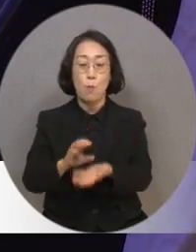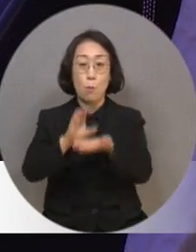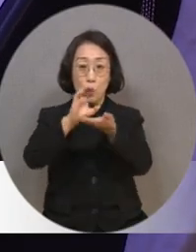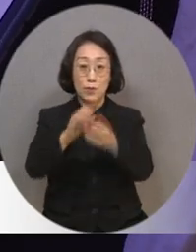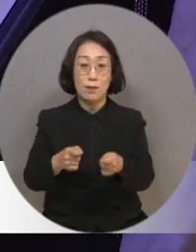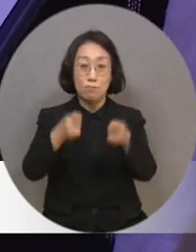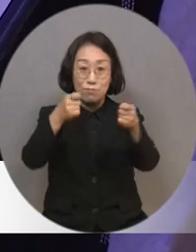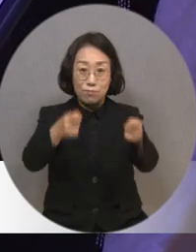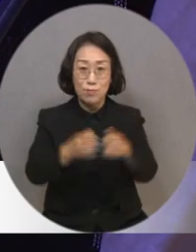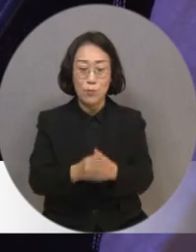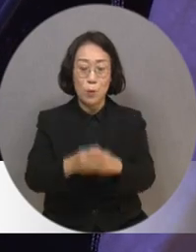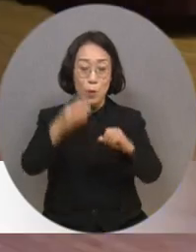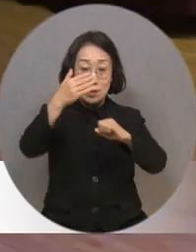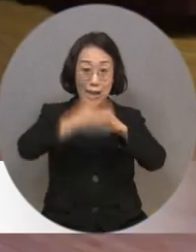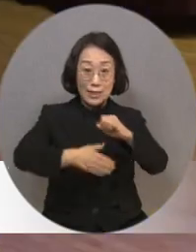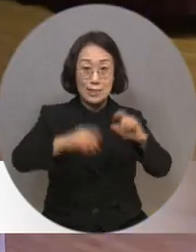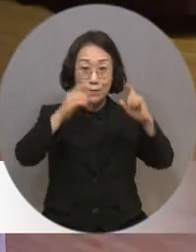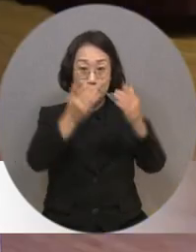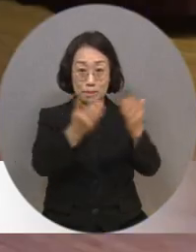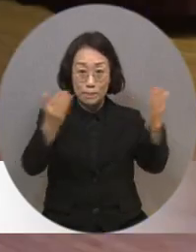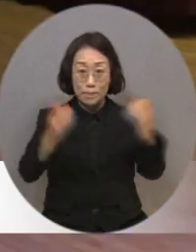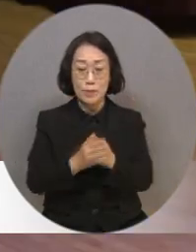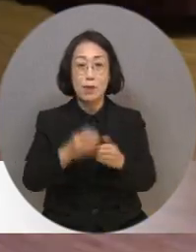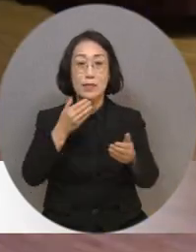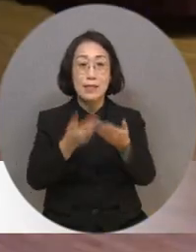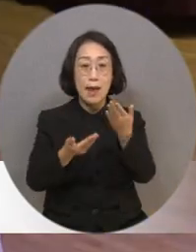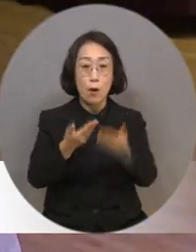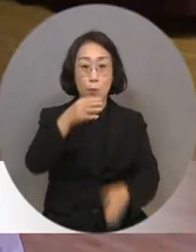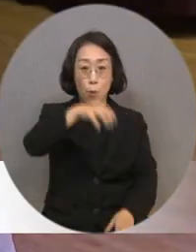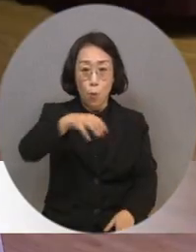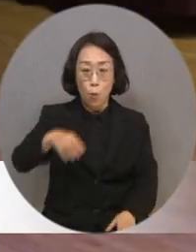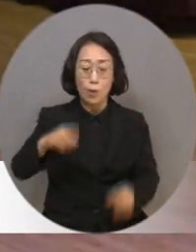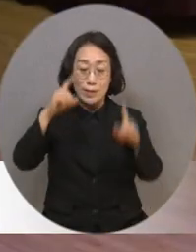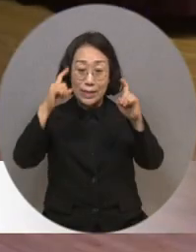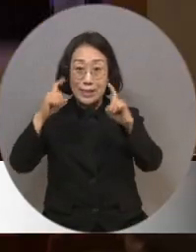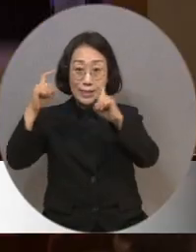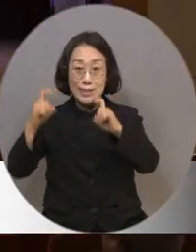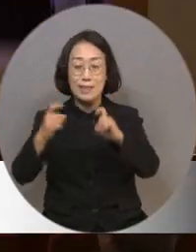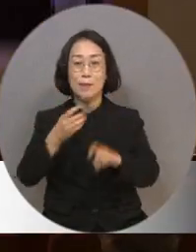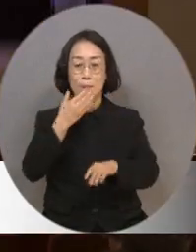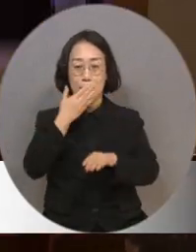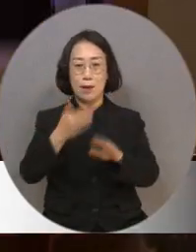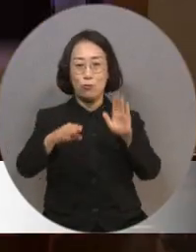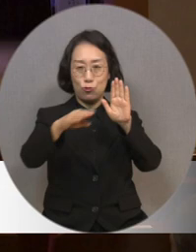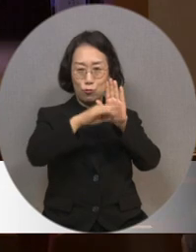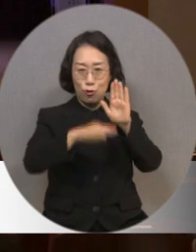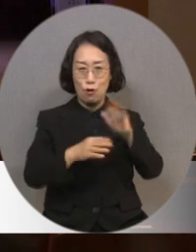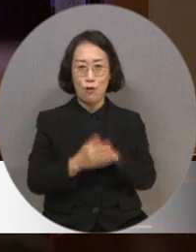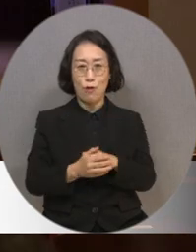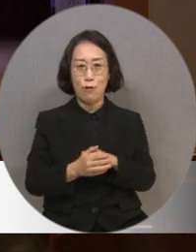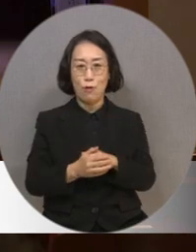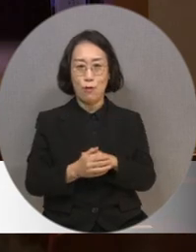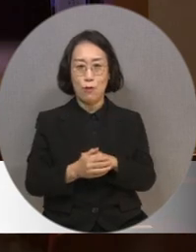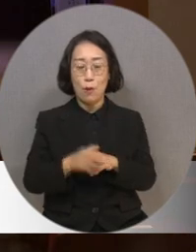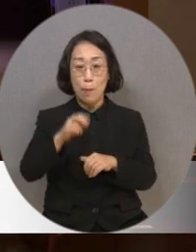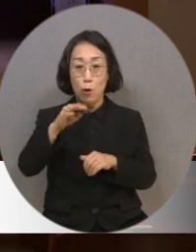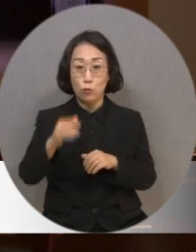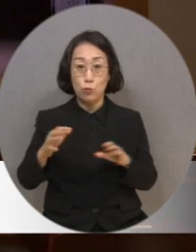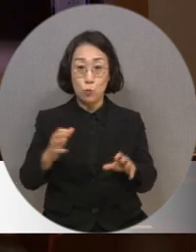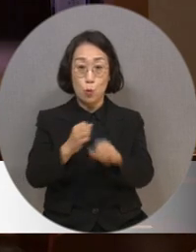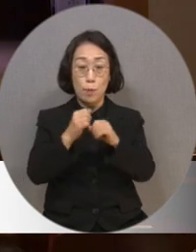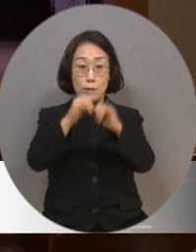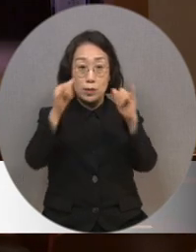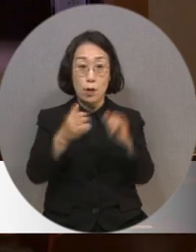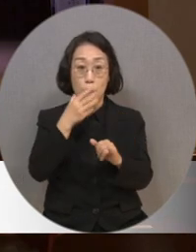ESG 사진 전시, 체험 부스, 포토존 등으로 진행됐습니다. 또 최미정 명륜종합사회복지관